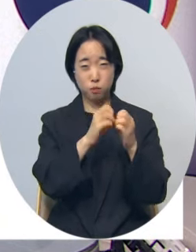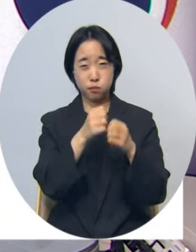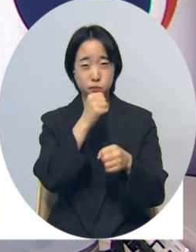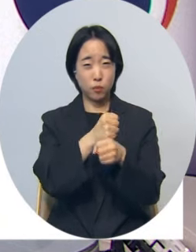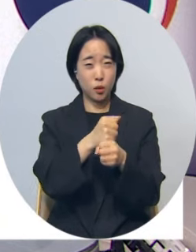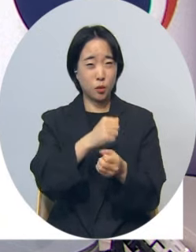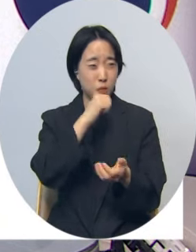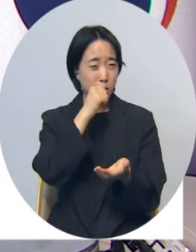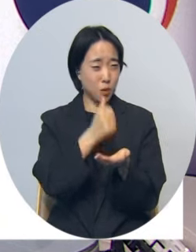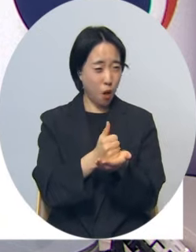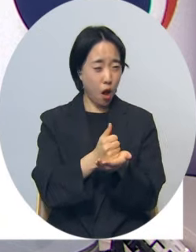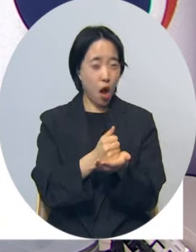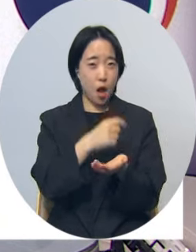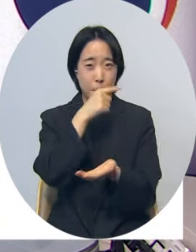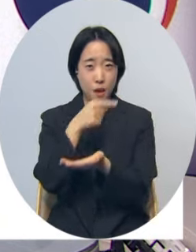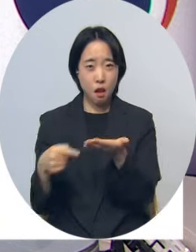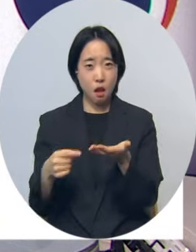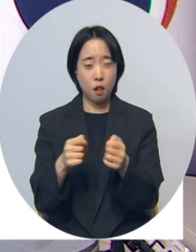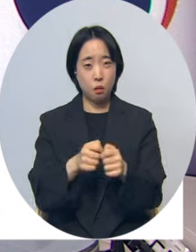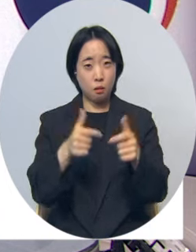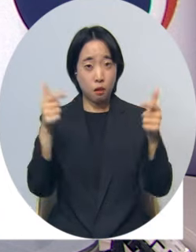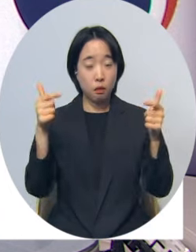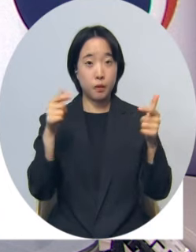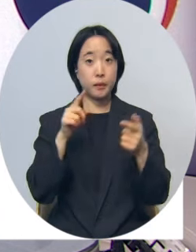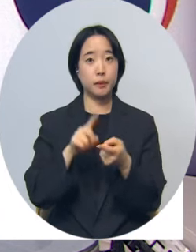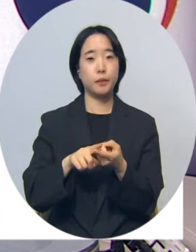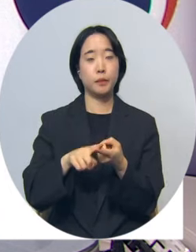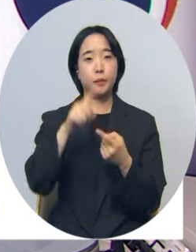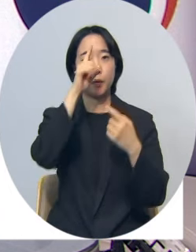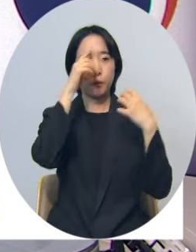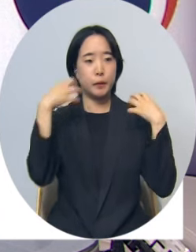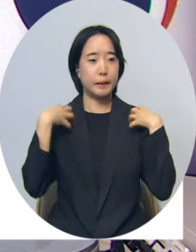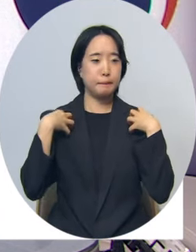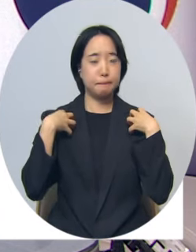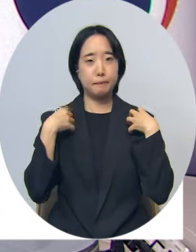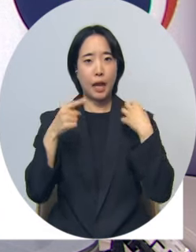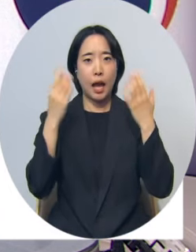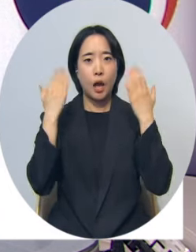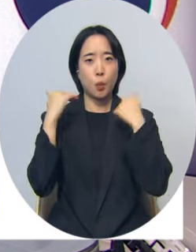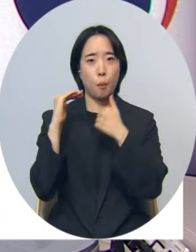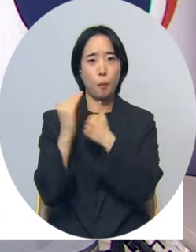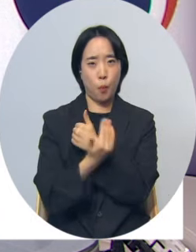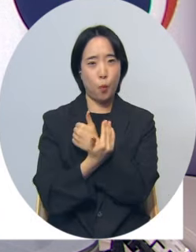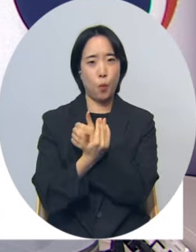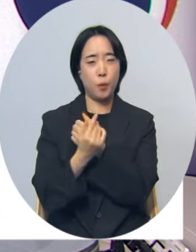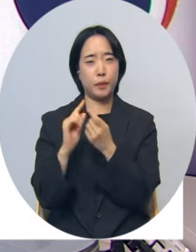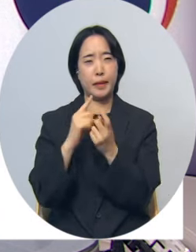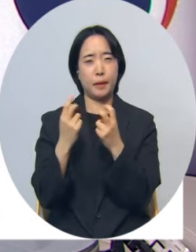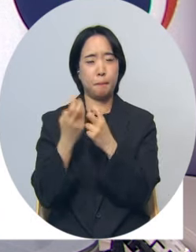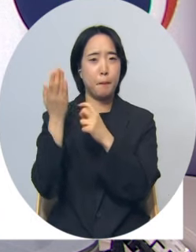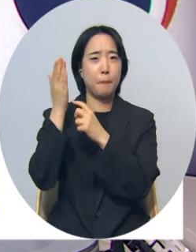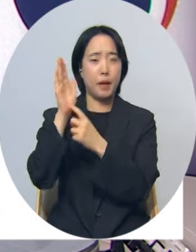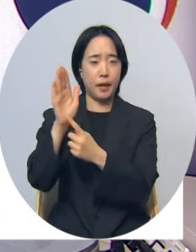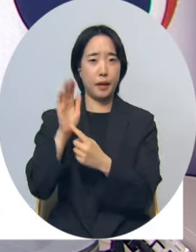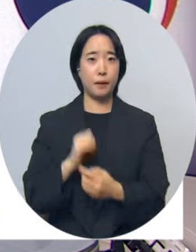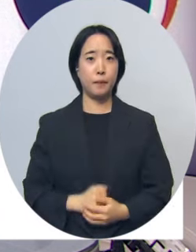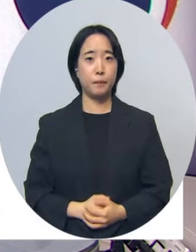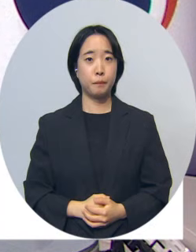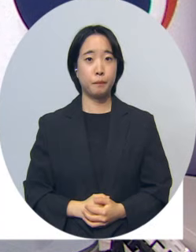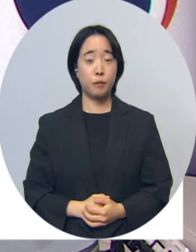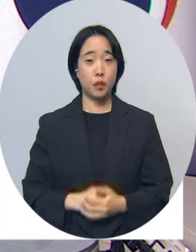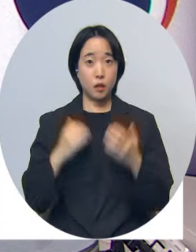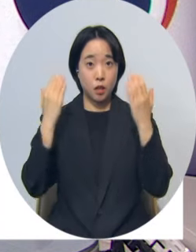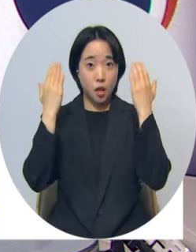피해가 급속하게 퍼짐에 따라서 정부가 학생과 교원을 보호하기 위한 대책을 마련했습니다. 학교 딥페이크 대응을 위한